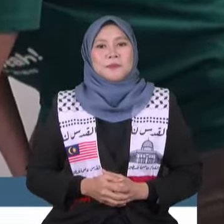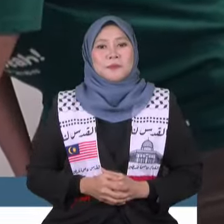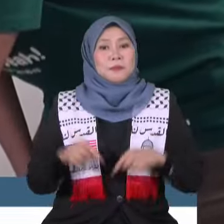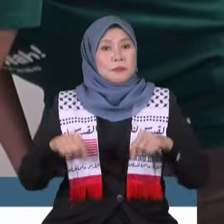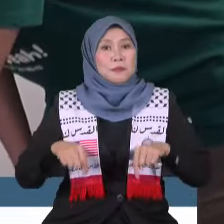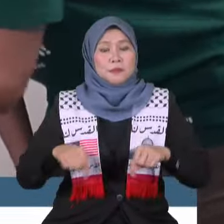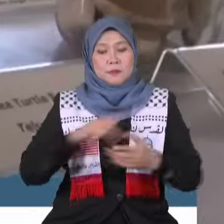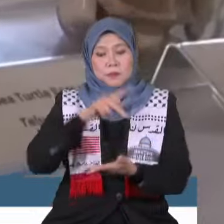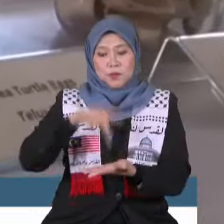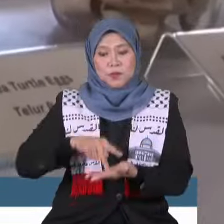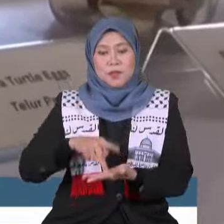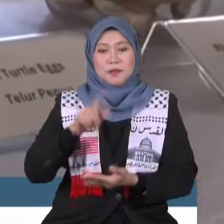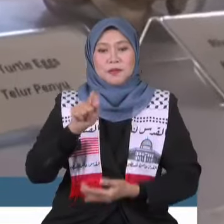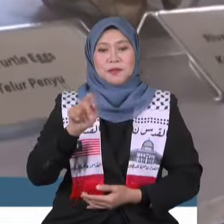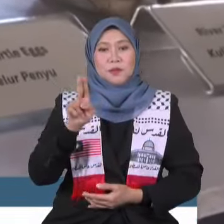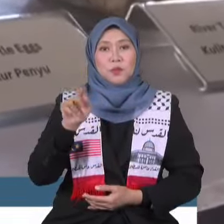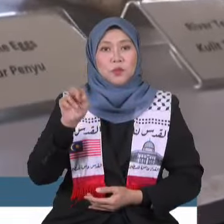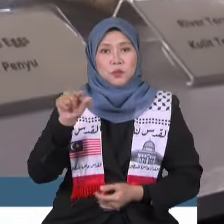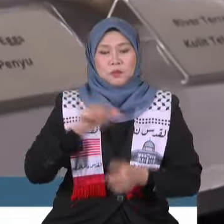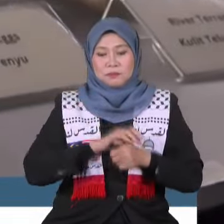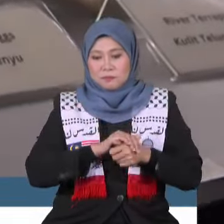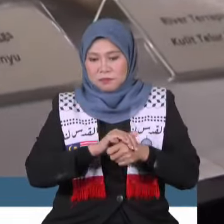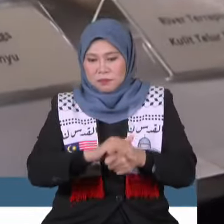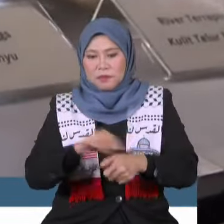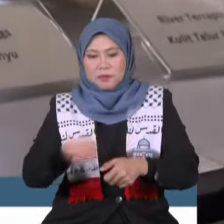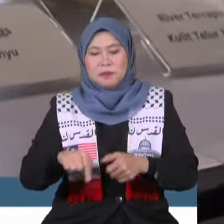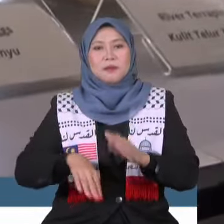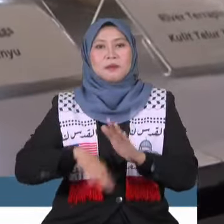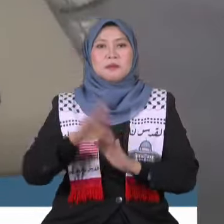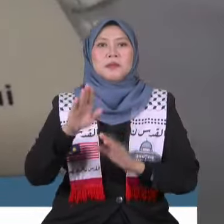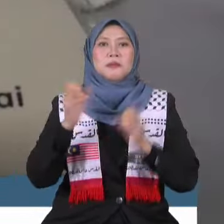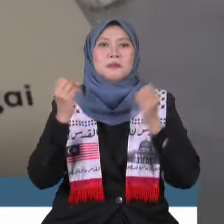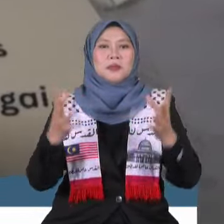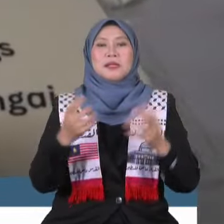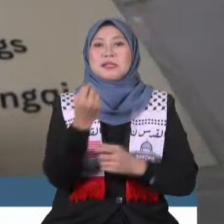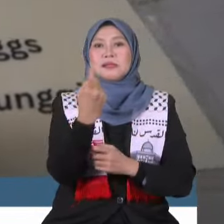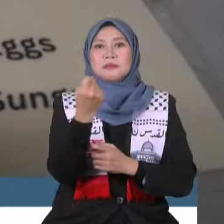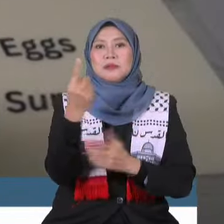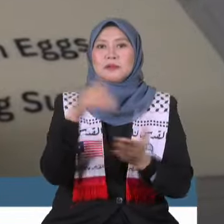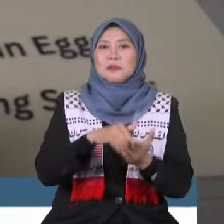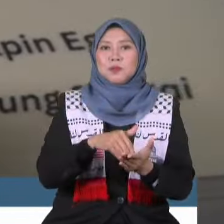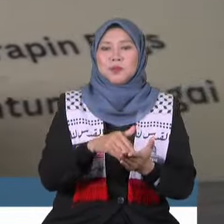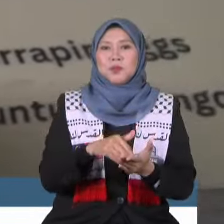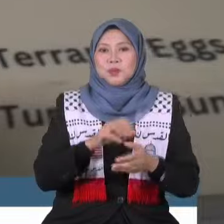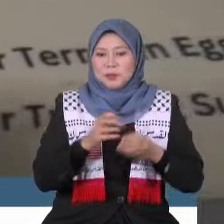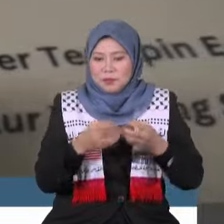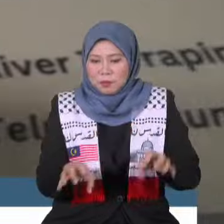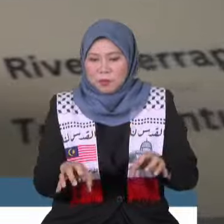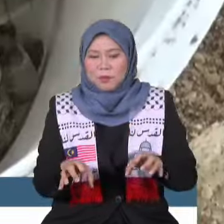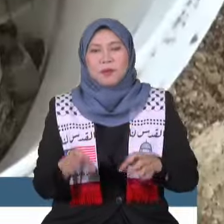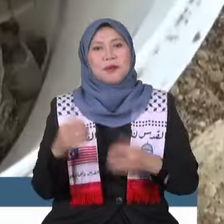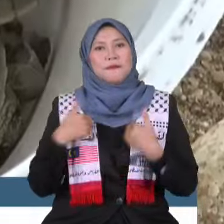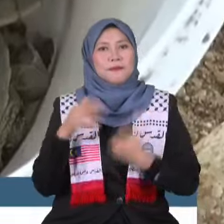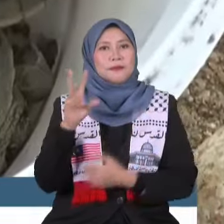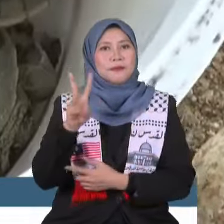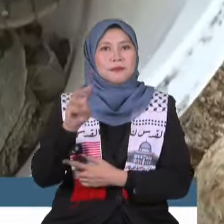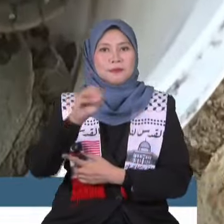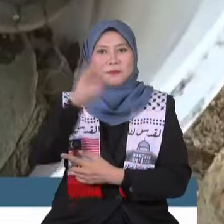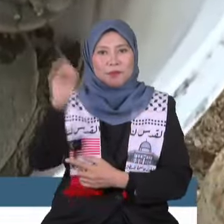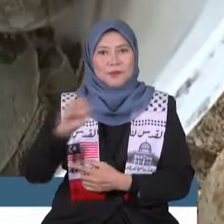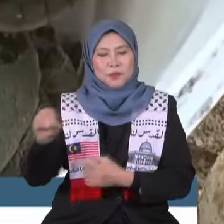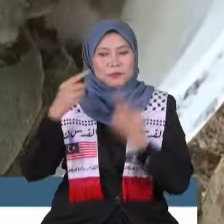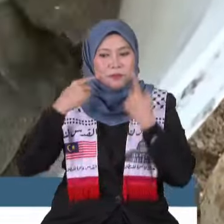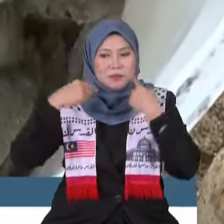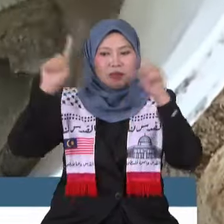Setakat ini, Pusat Tuntung Kampung Pasir Gajah mengutip lebih 11,000 telur. Namun hanya sekitar 60%